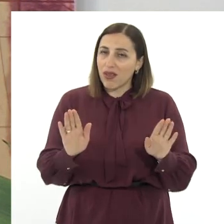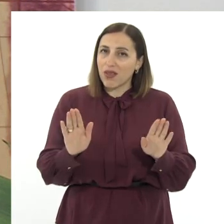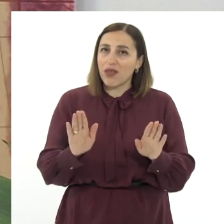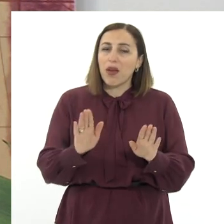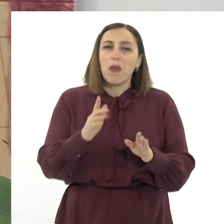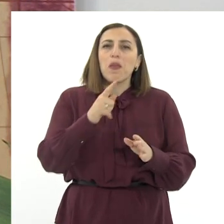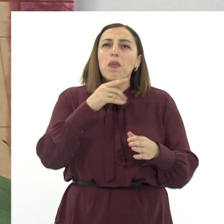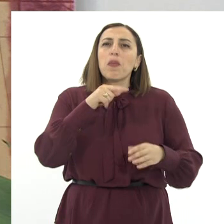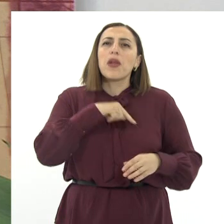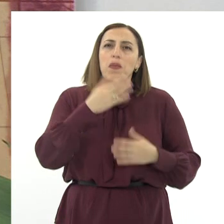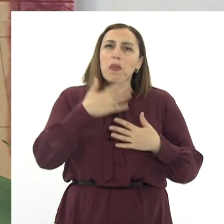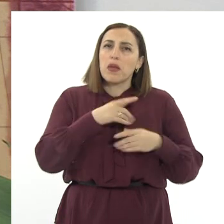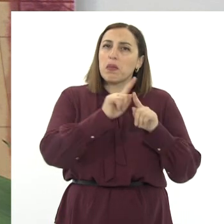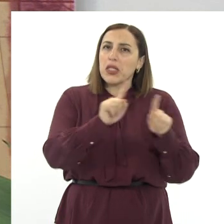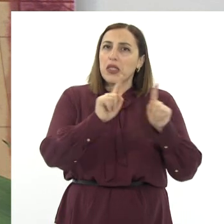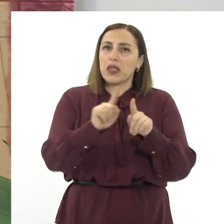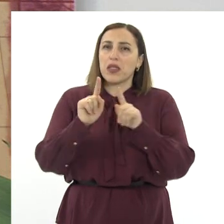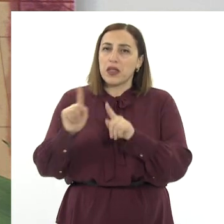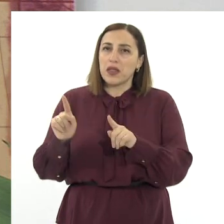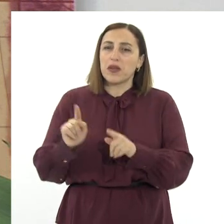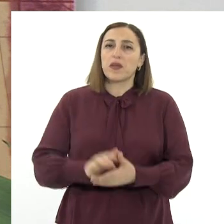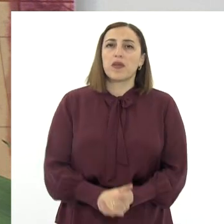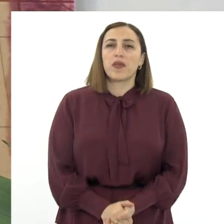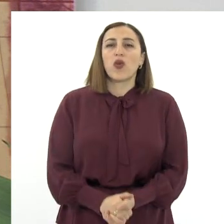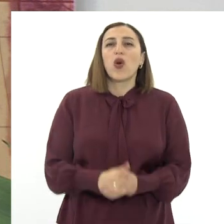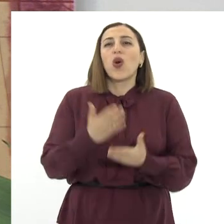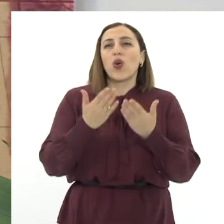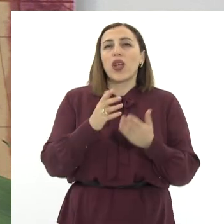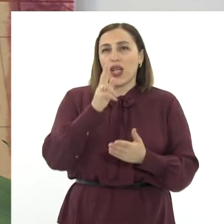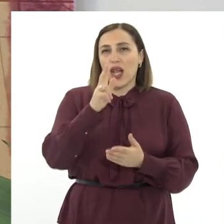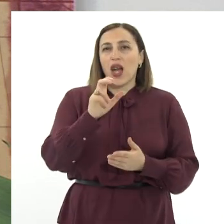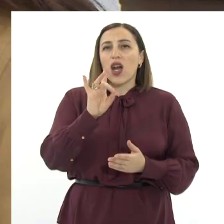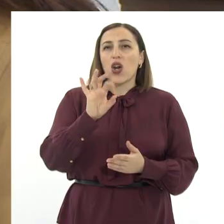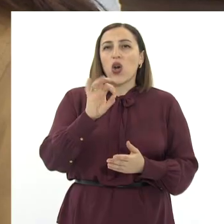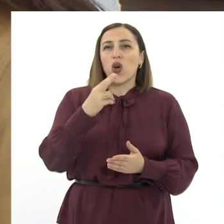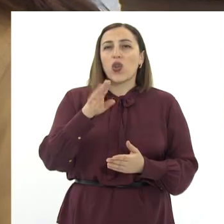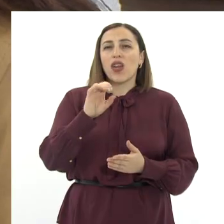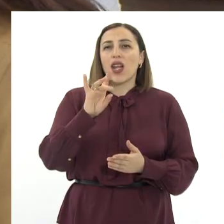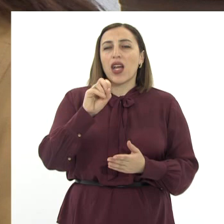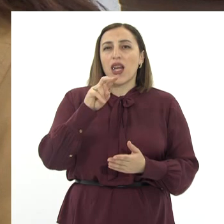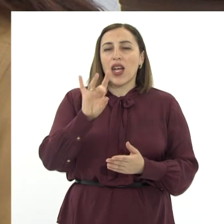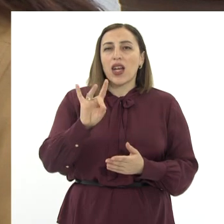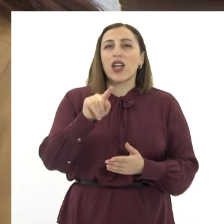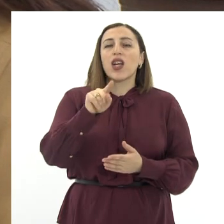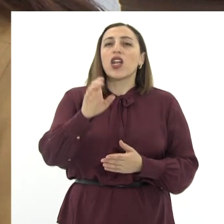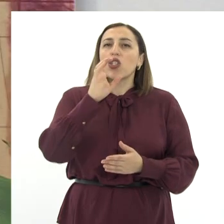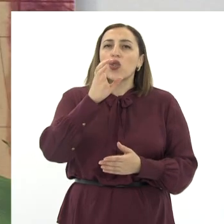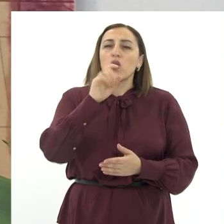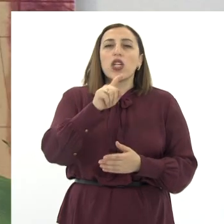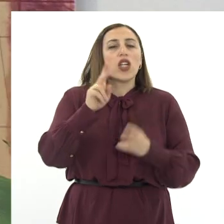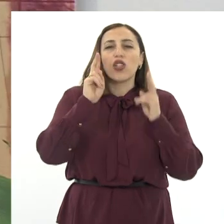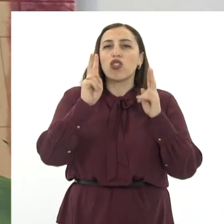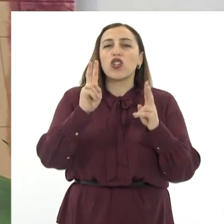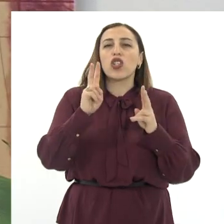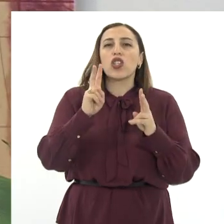այլ դաշտ է, շեշտեմ, որ նախահակումը, օրինակ 3 ամսական ռոտվել է ցեղատեսակի շունը, ինքը չգիտի ինչ